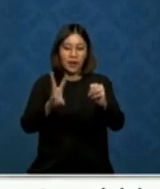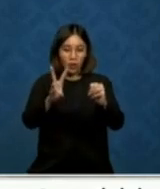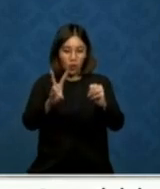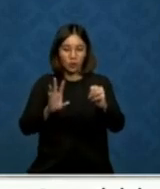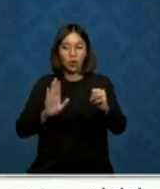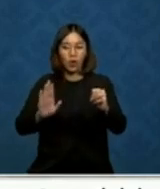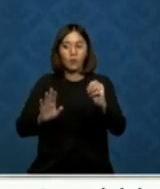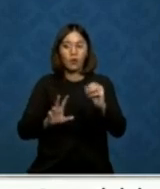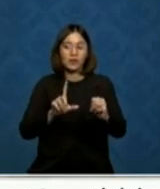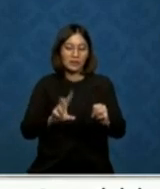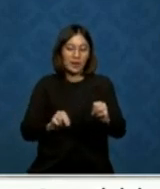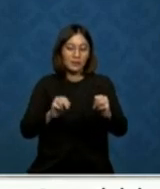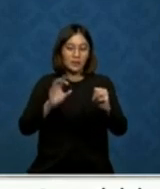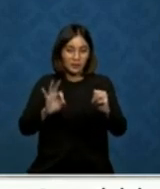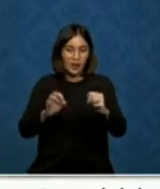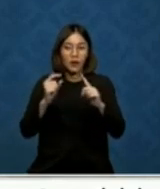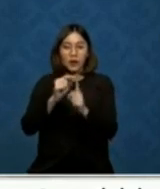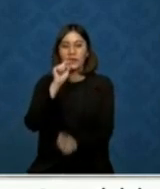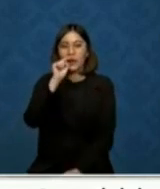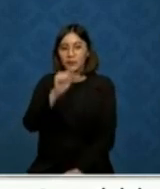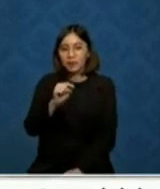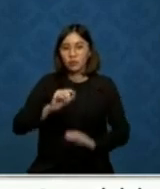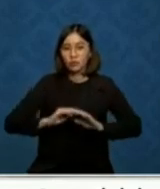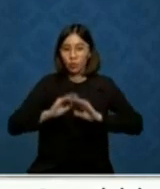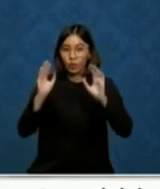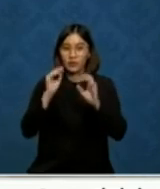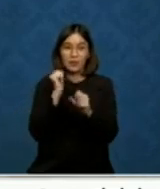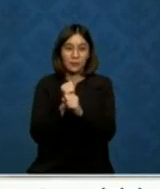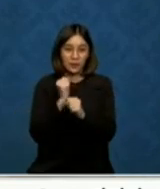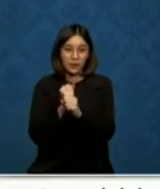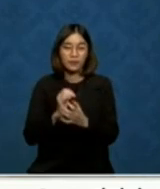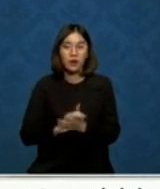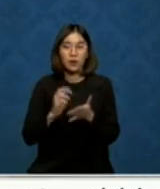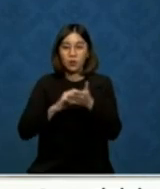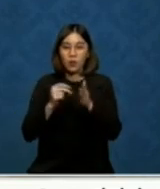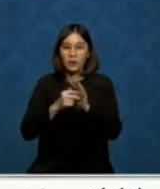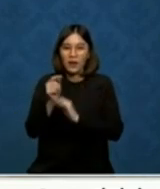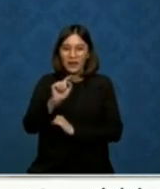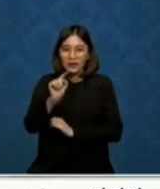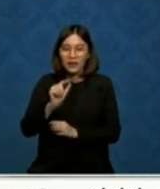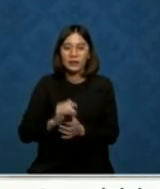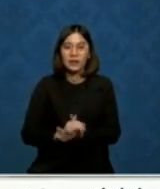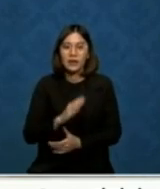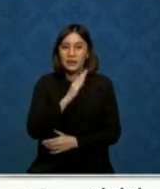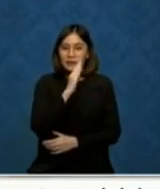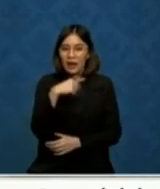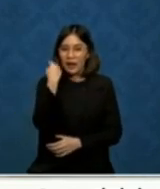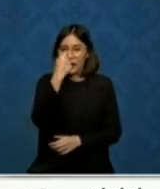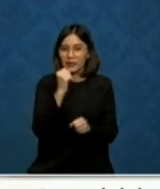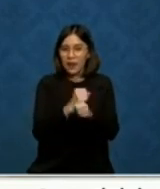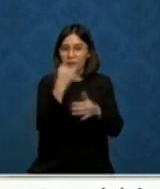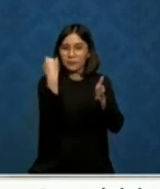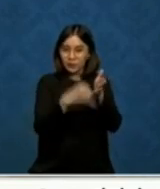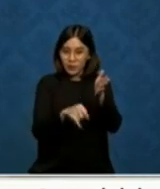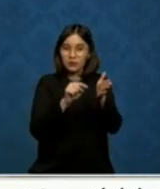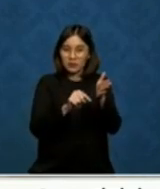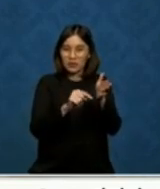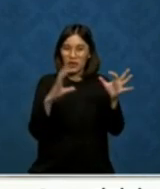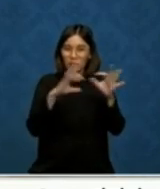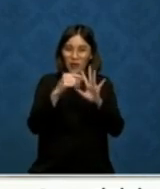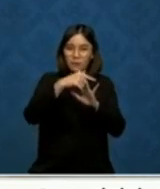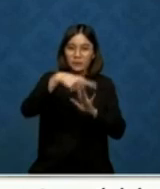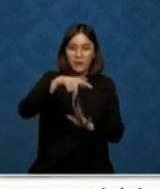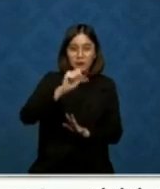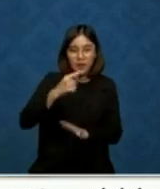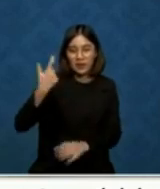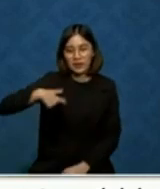รา39คือคำสั่งงดเว้นการกระทำหมายความว่าไงครับถ้ามีผู้ทำผิดกรรมทางเพศเนี่ยศา